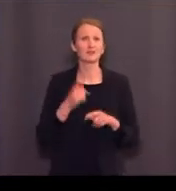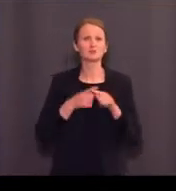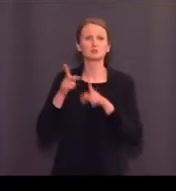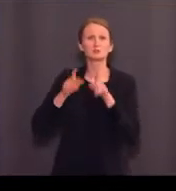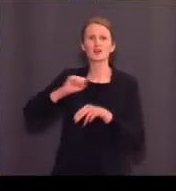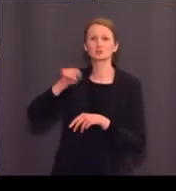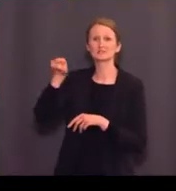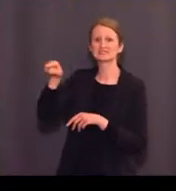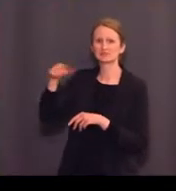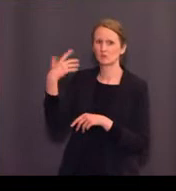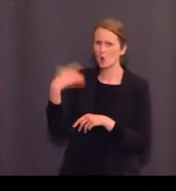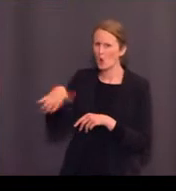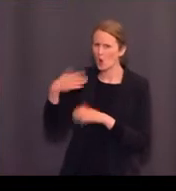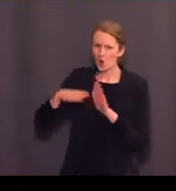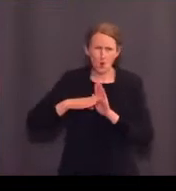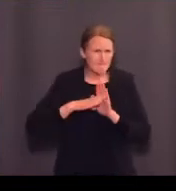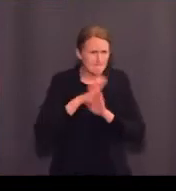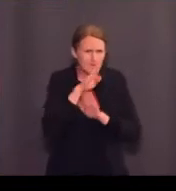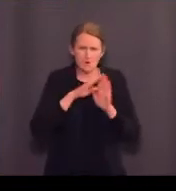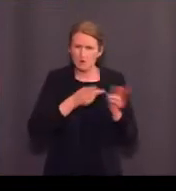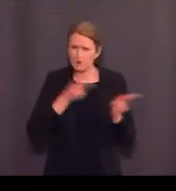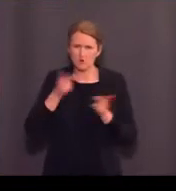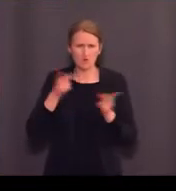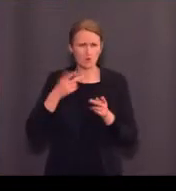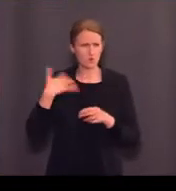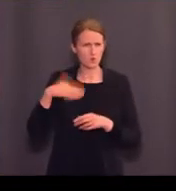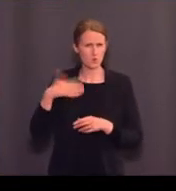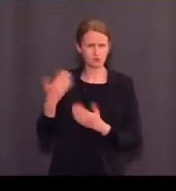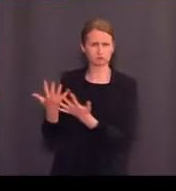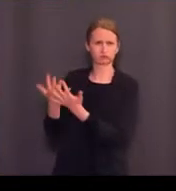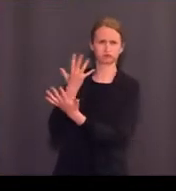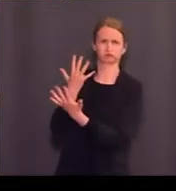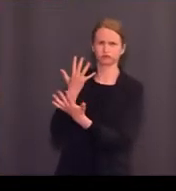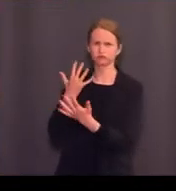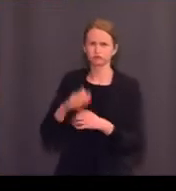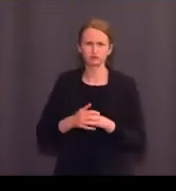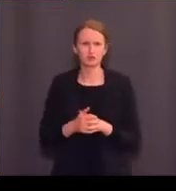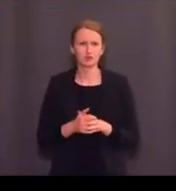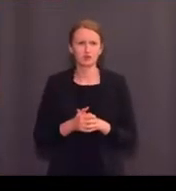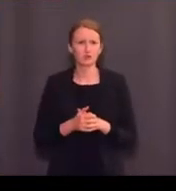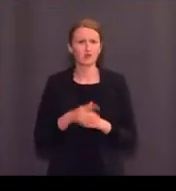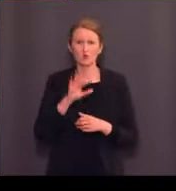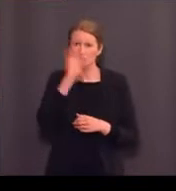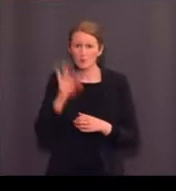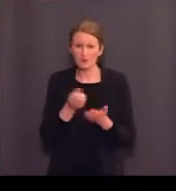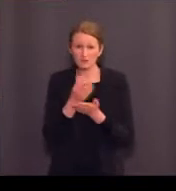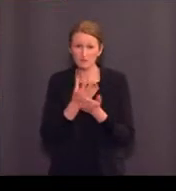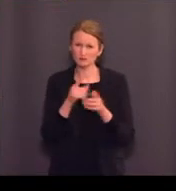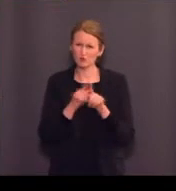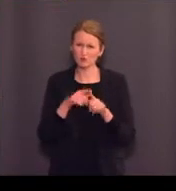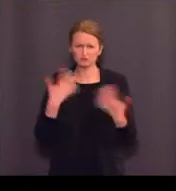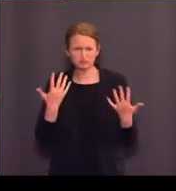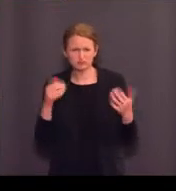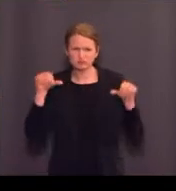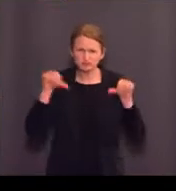jour après jour. Ceci étant, il n'y a pas que des mauvaises nouvelles puisque le nombre d'infections augmente, comme vous l'avez sans doute